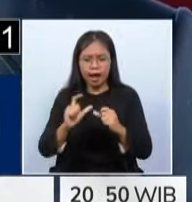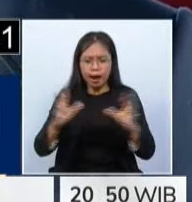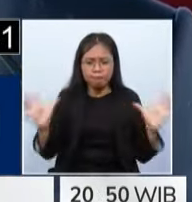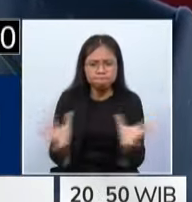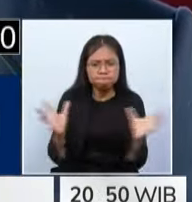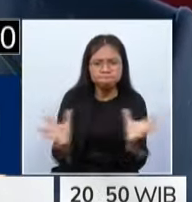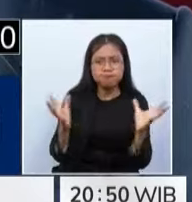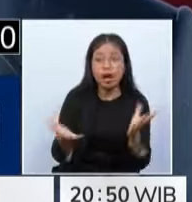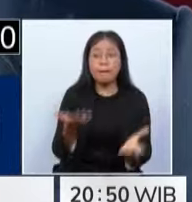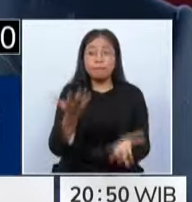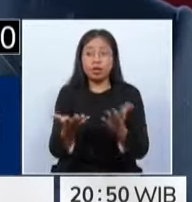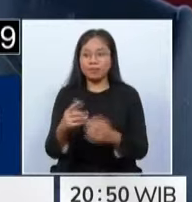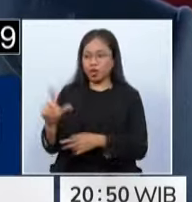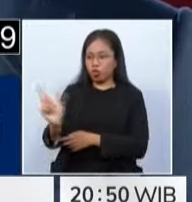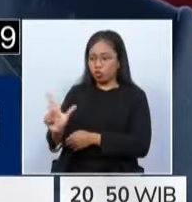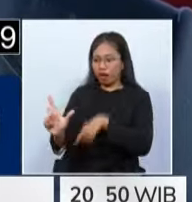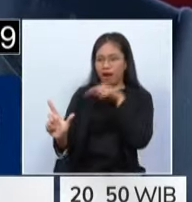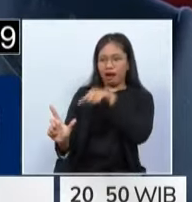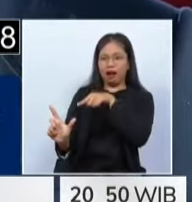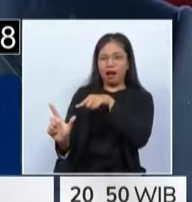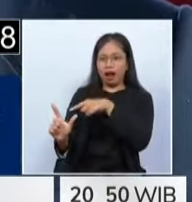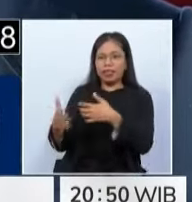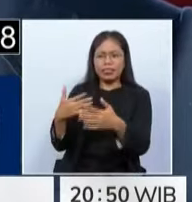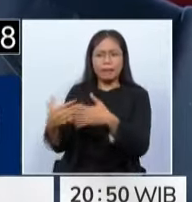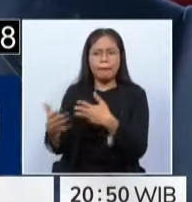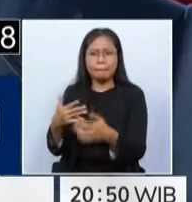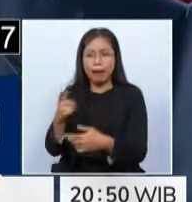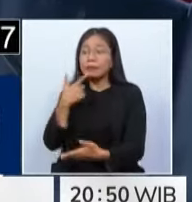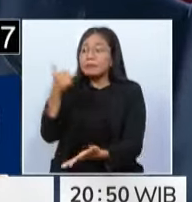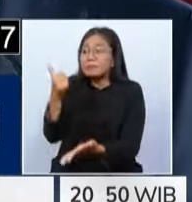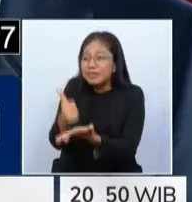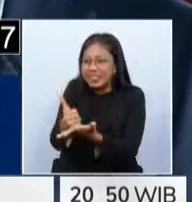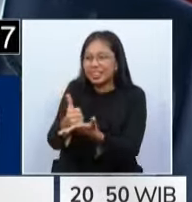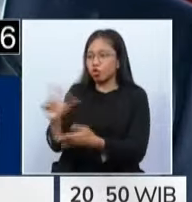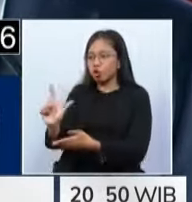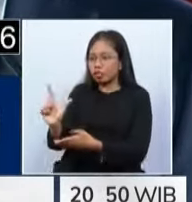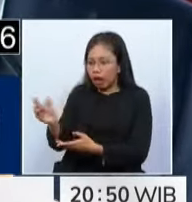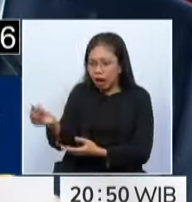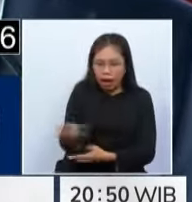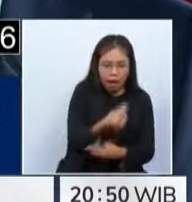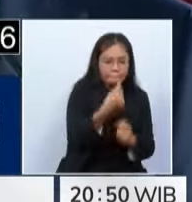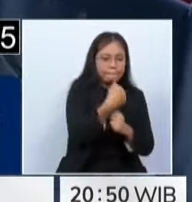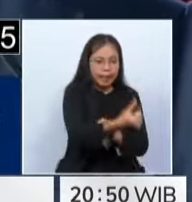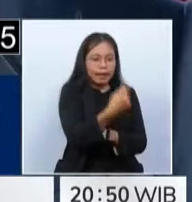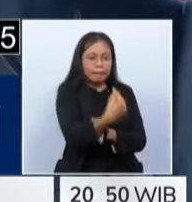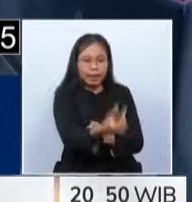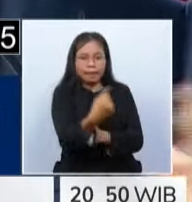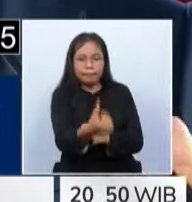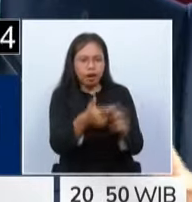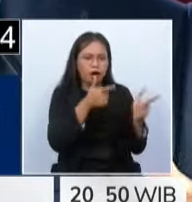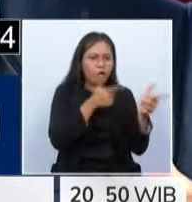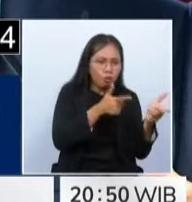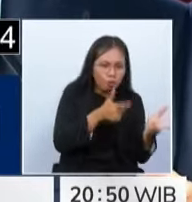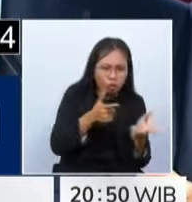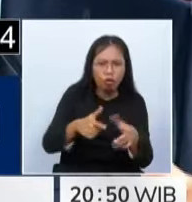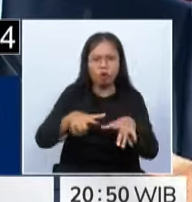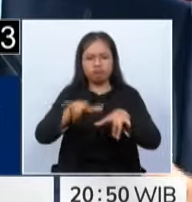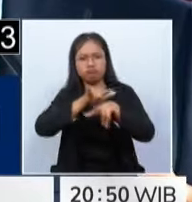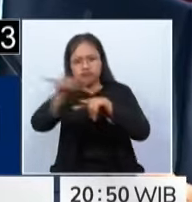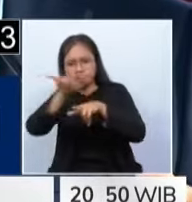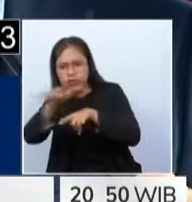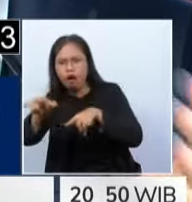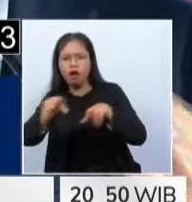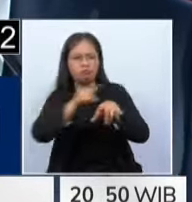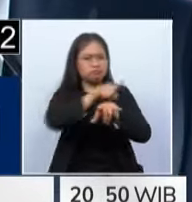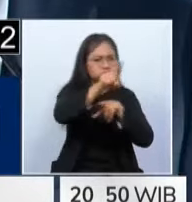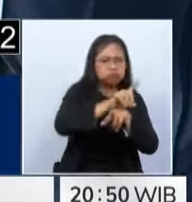bentuk hutang maka itu satu paket dengan belanja senjatanya belanja alut sistanya sehingga itu menjadi satu